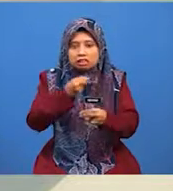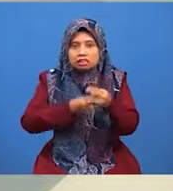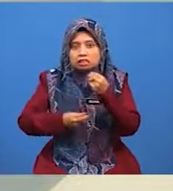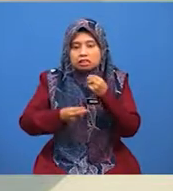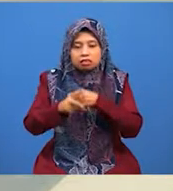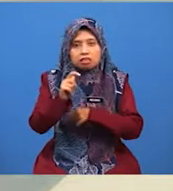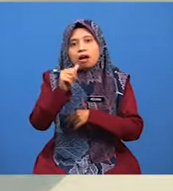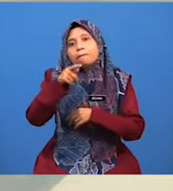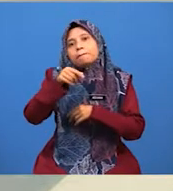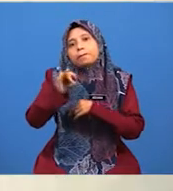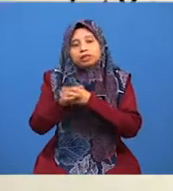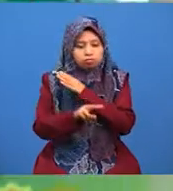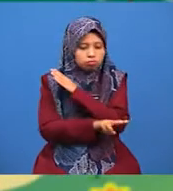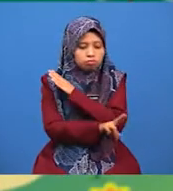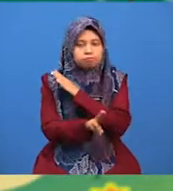ubi.